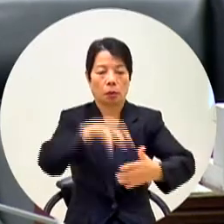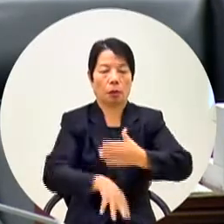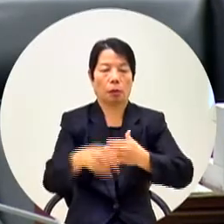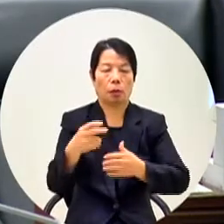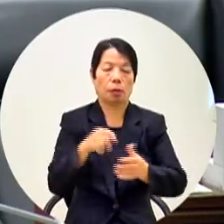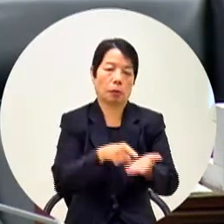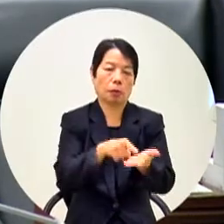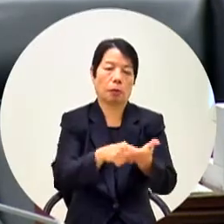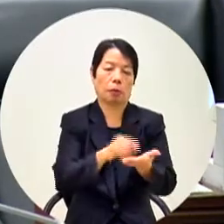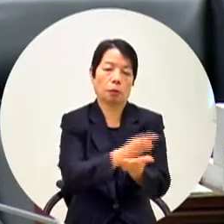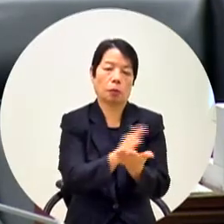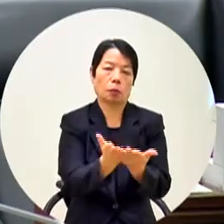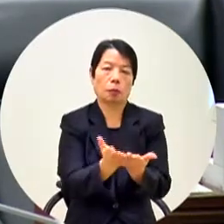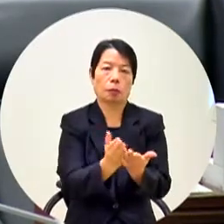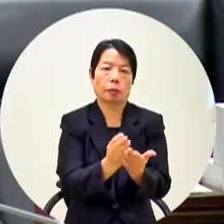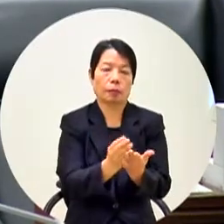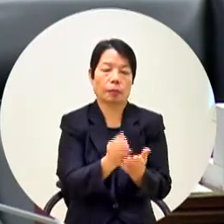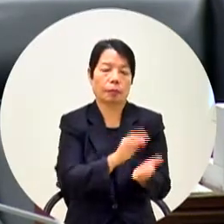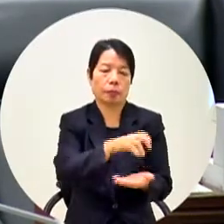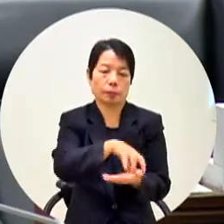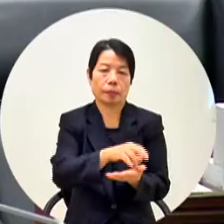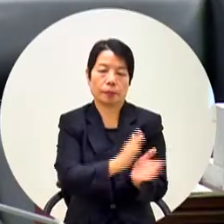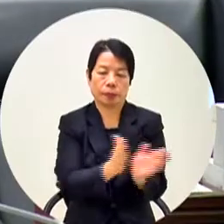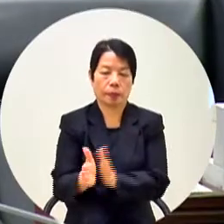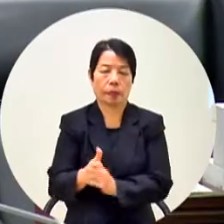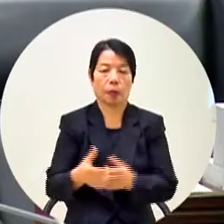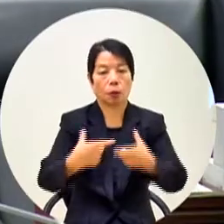理，我们什么时候回文？